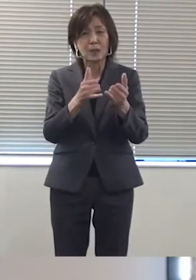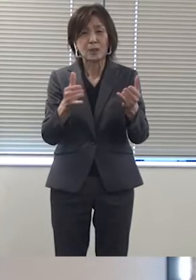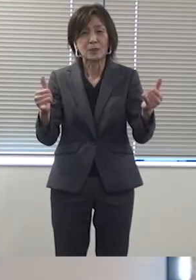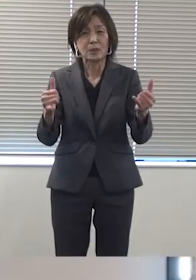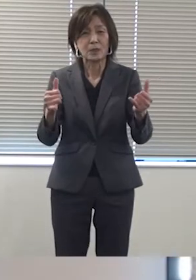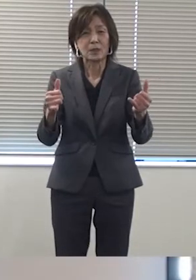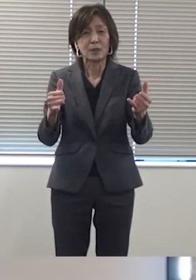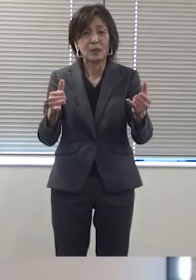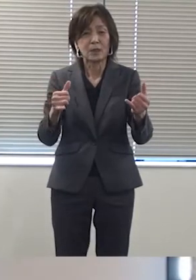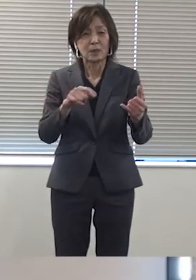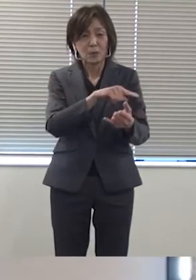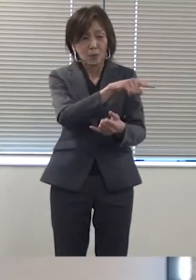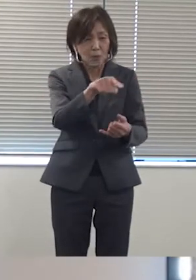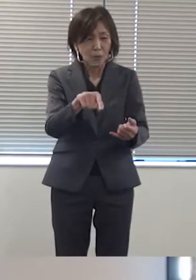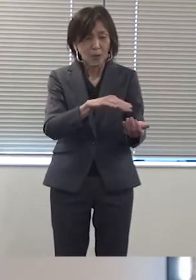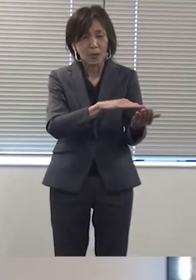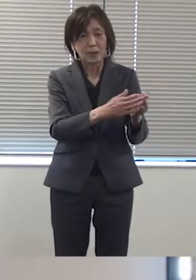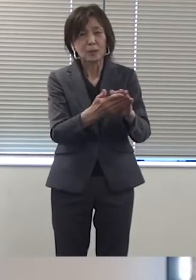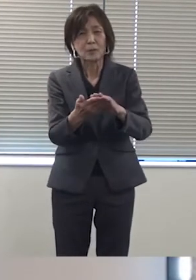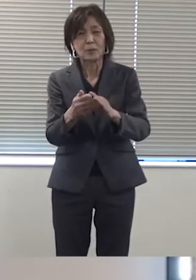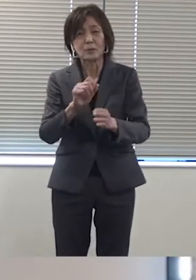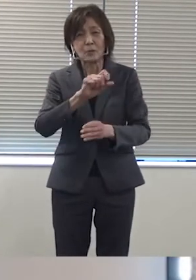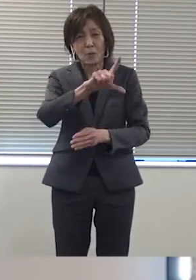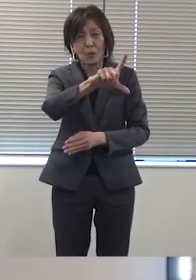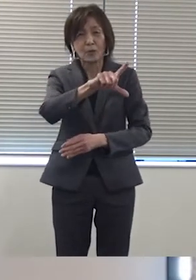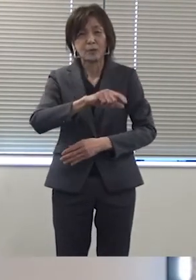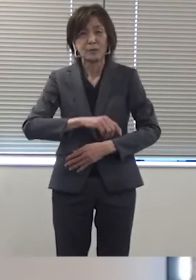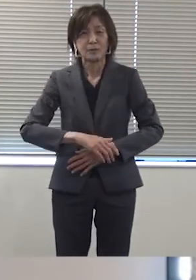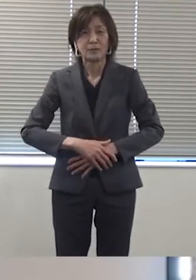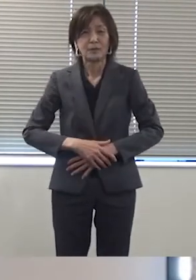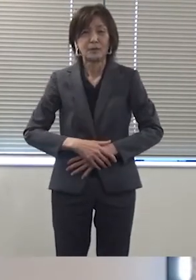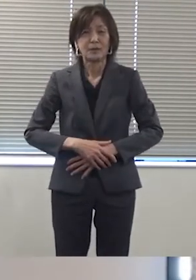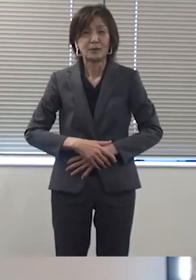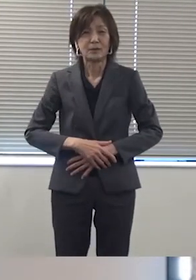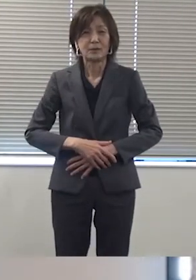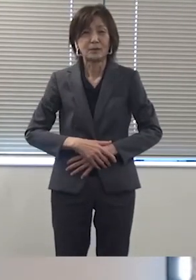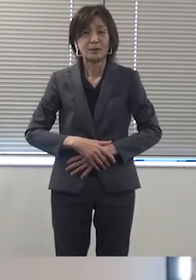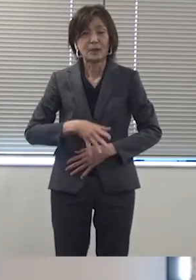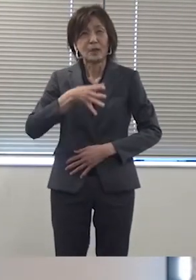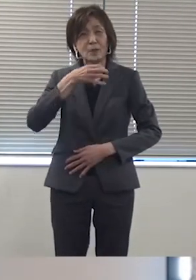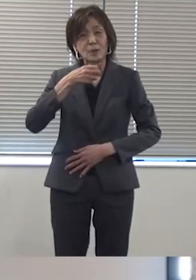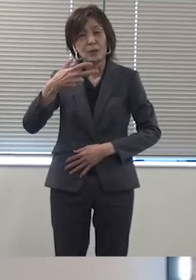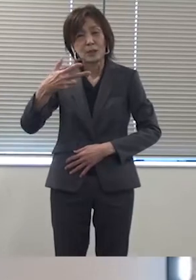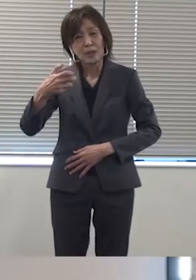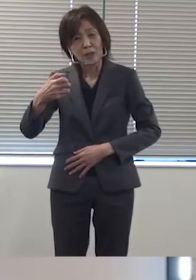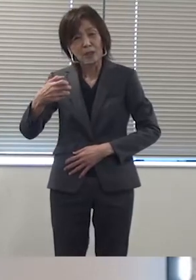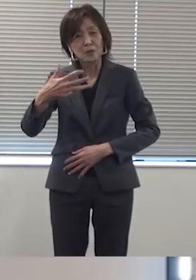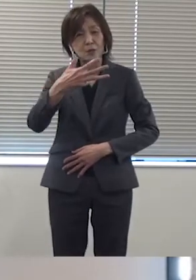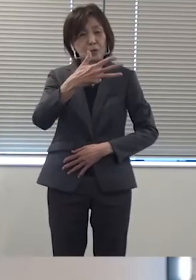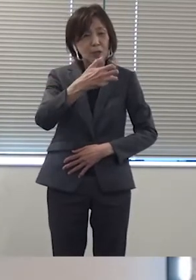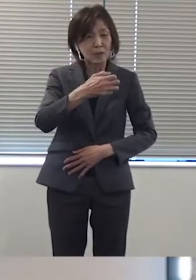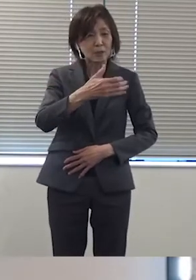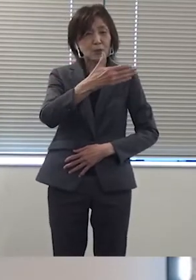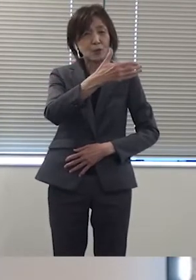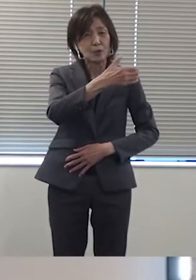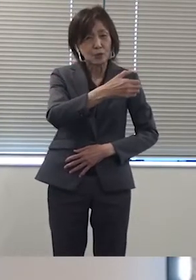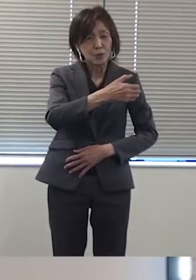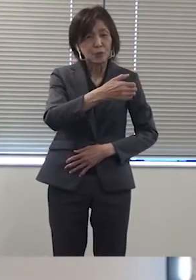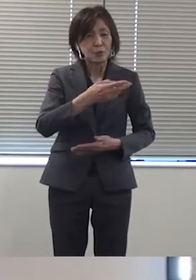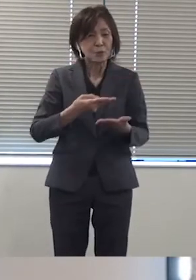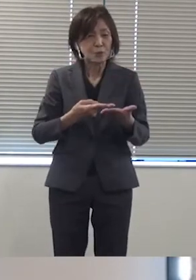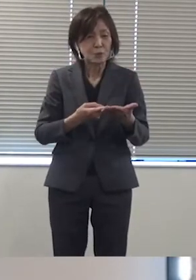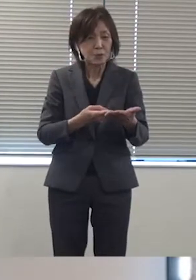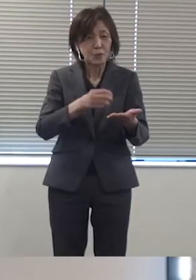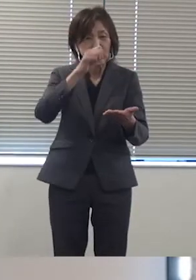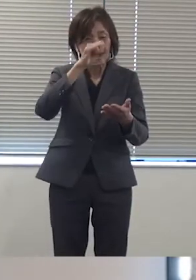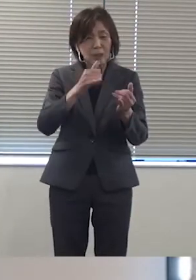代、80代、90代の入院患者なので、そこをすごく心配しています。あの予算をコロナで組むとき